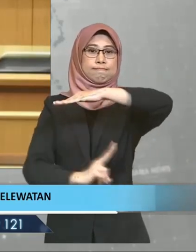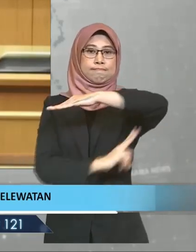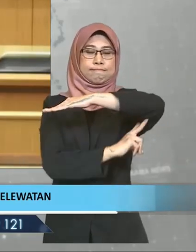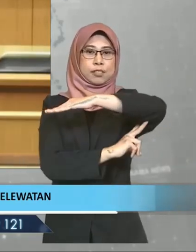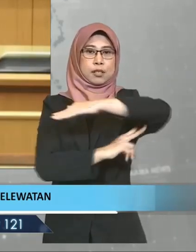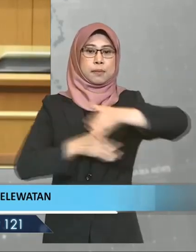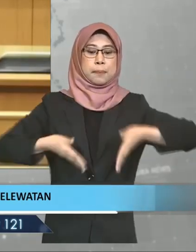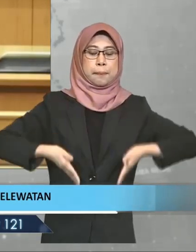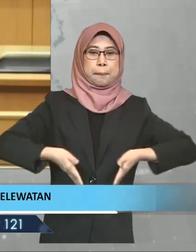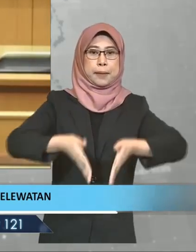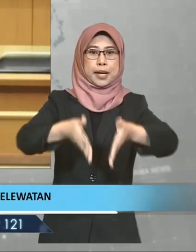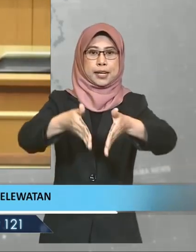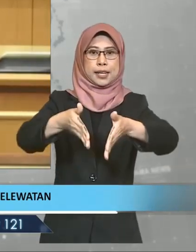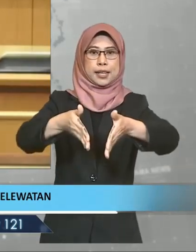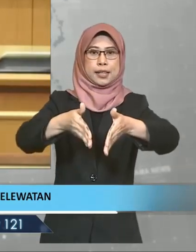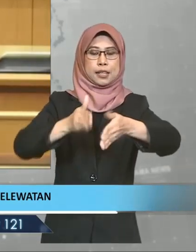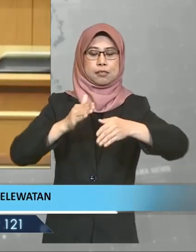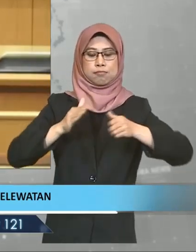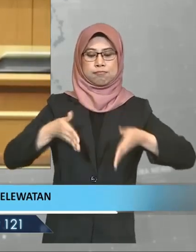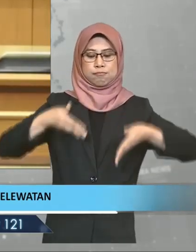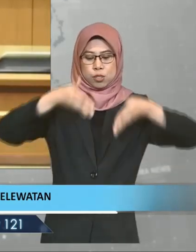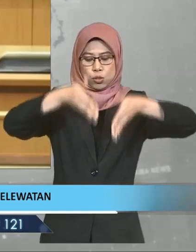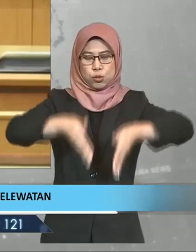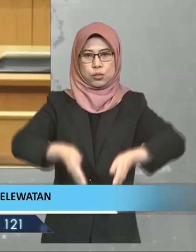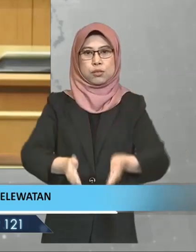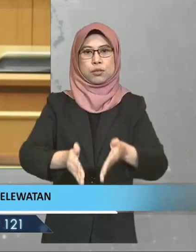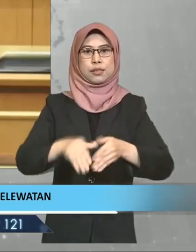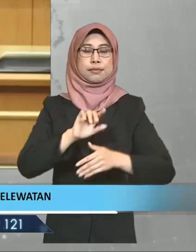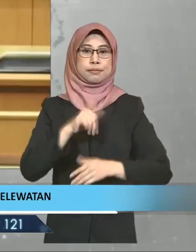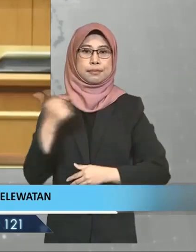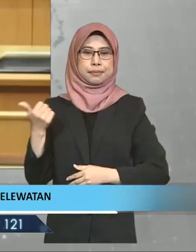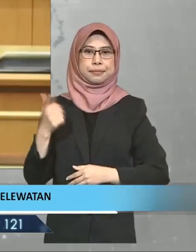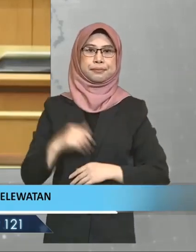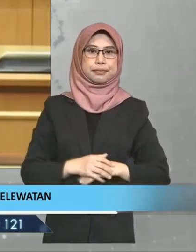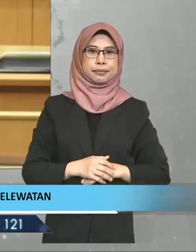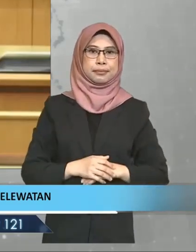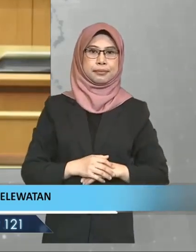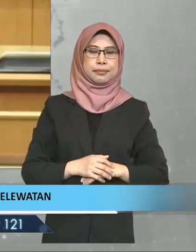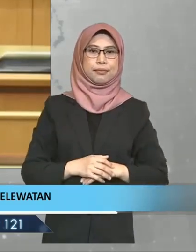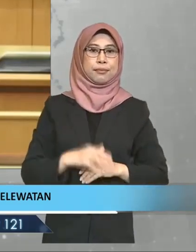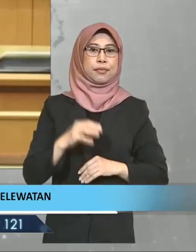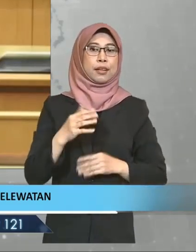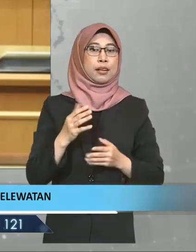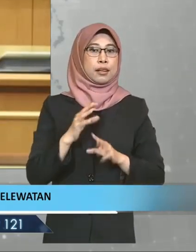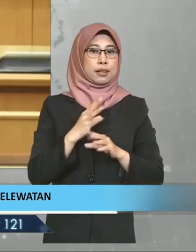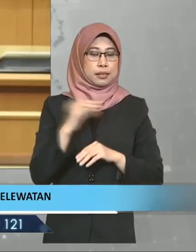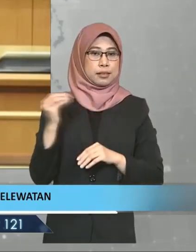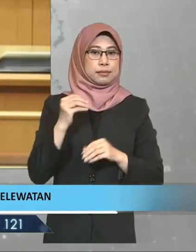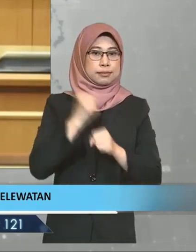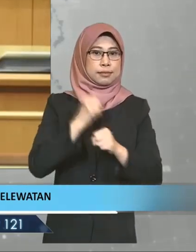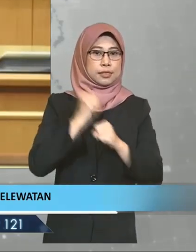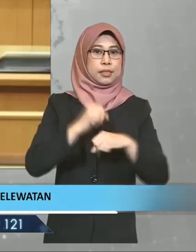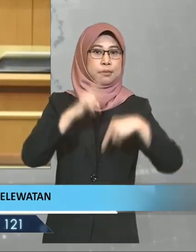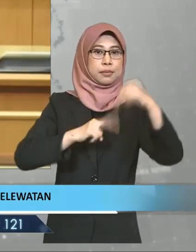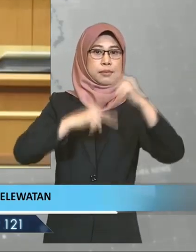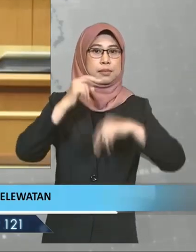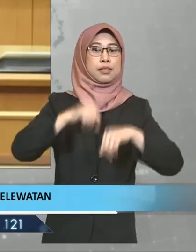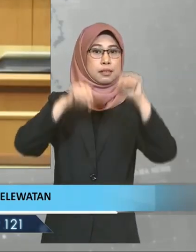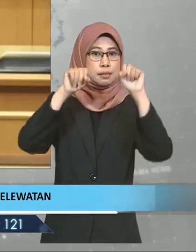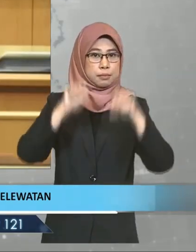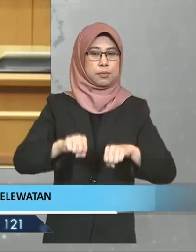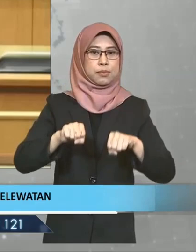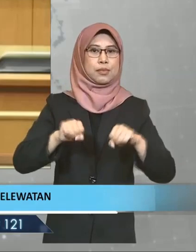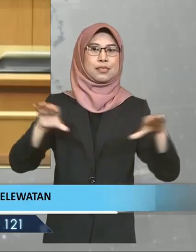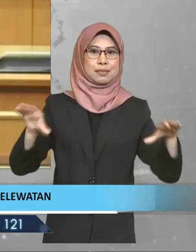kepariwisataan turun dan lain-lain Hai namun begitu walaupun kejunya pimpinan dibenarkan untuk